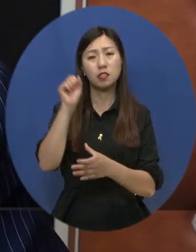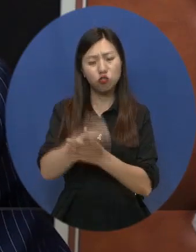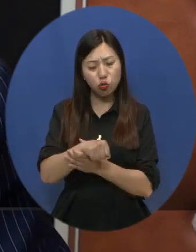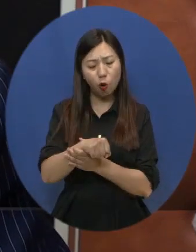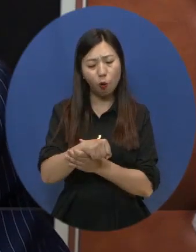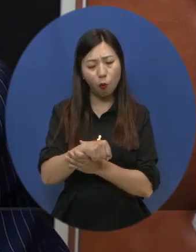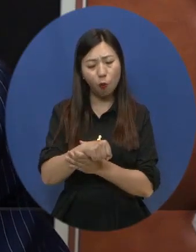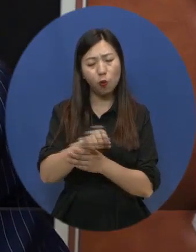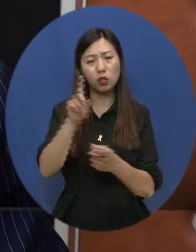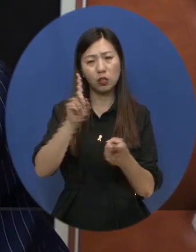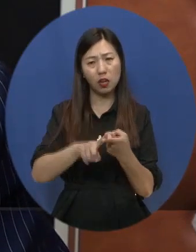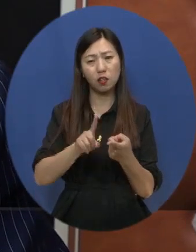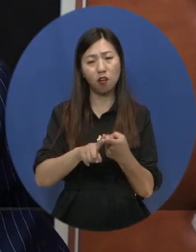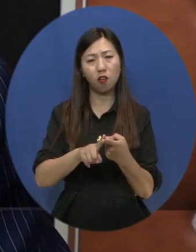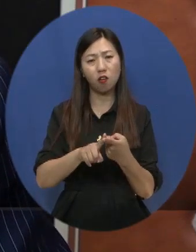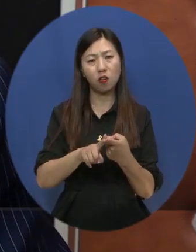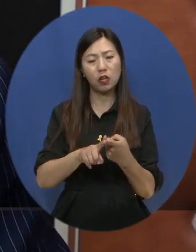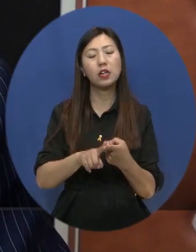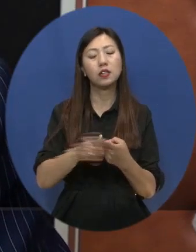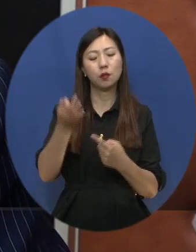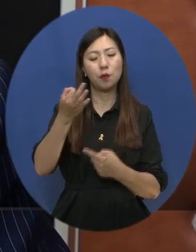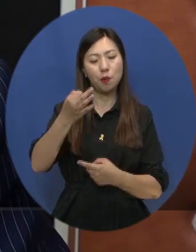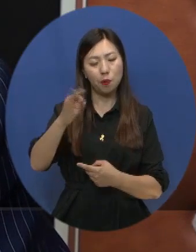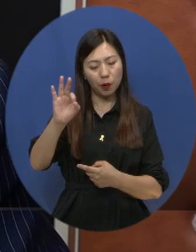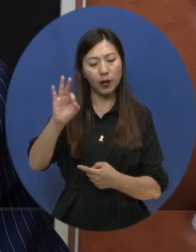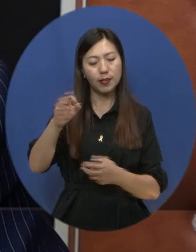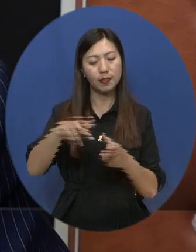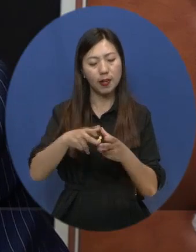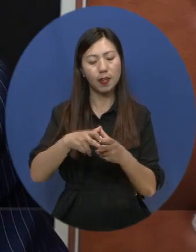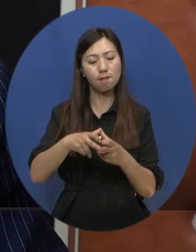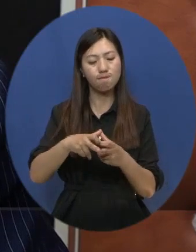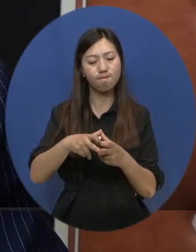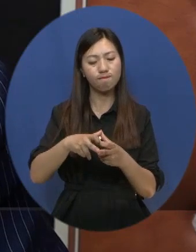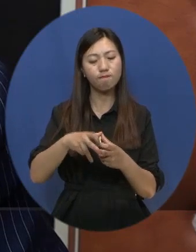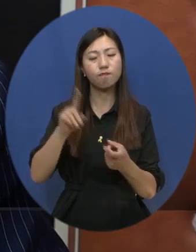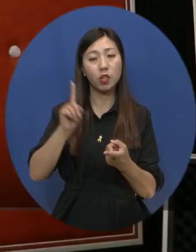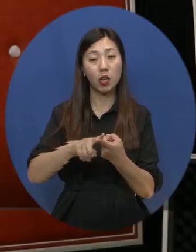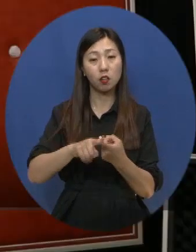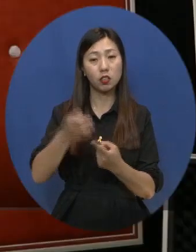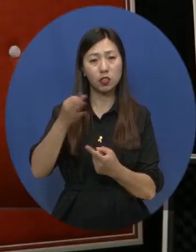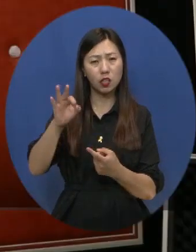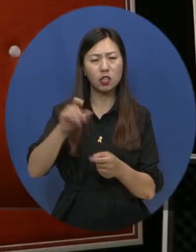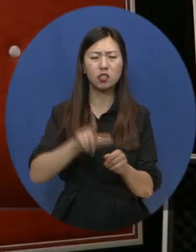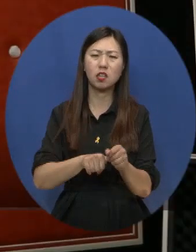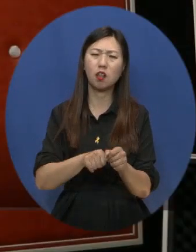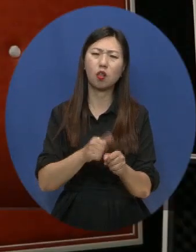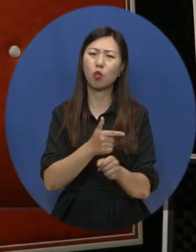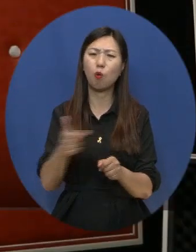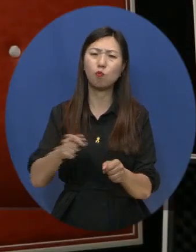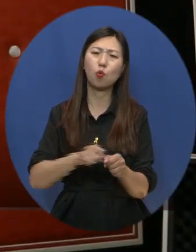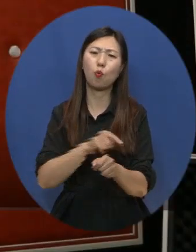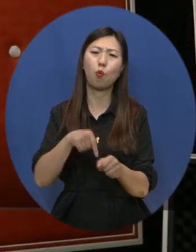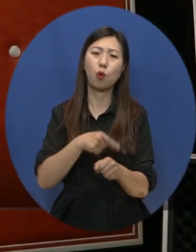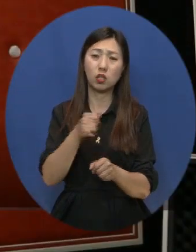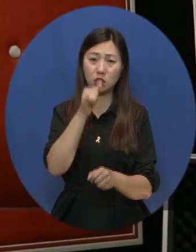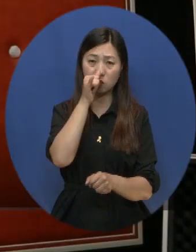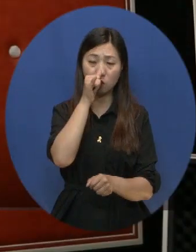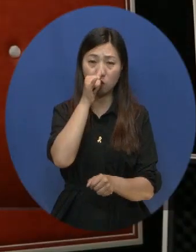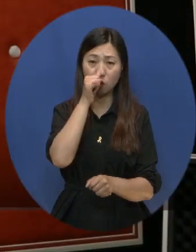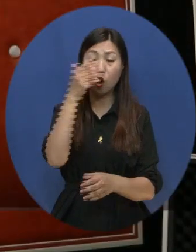단계에서 인정하기까지 너무 오랜 시간이 걸렸던 것 같아요. 병원에서 대부분의 중도